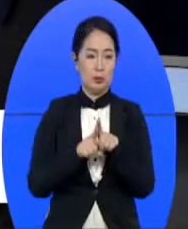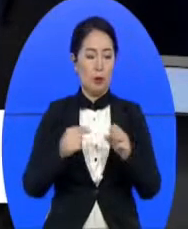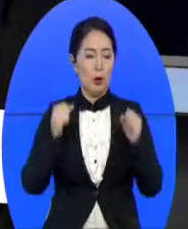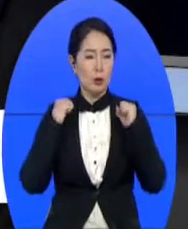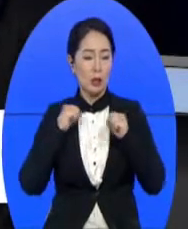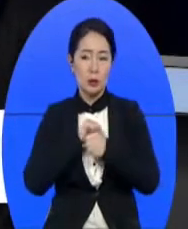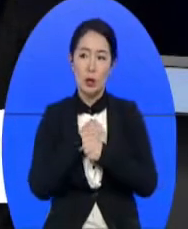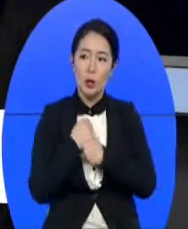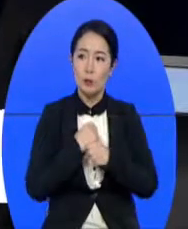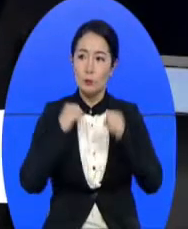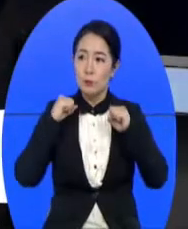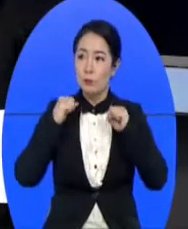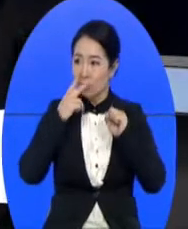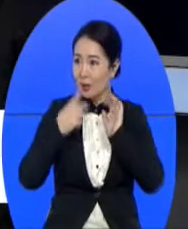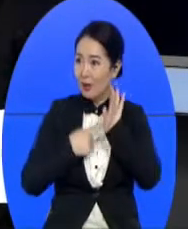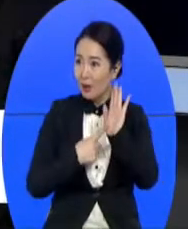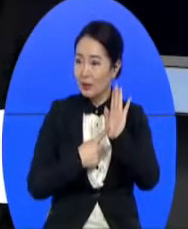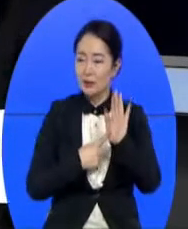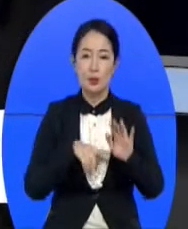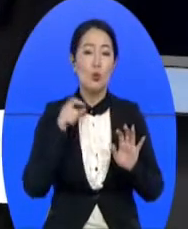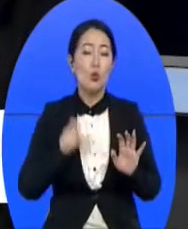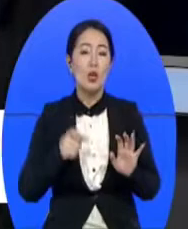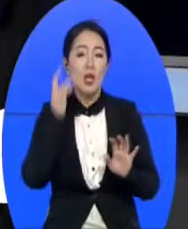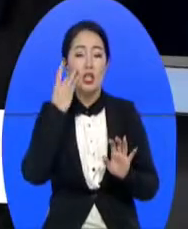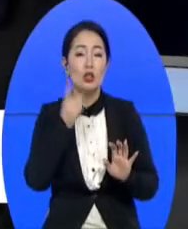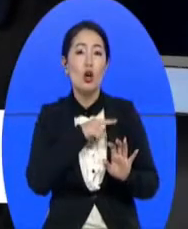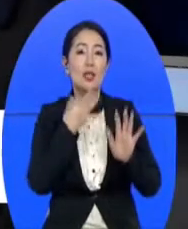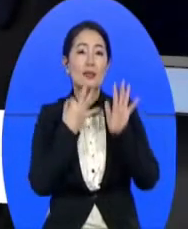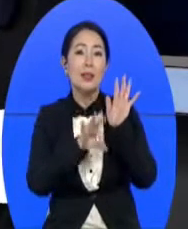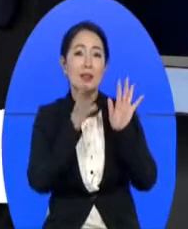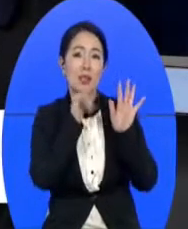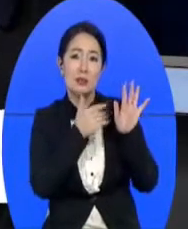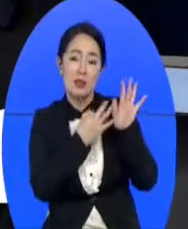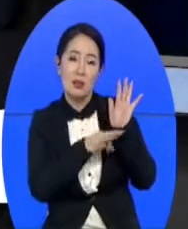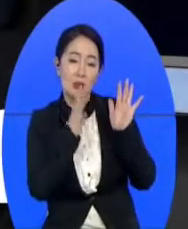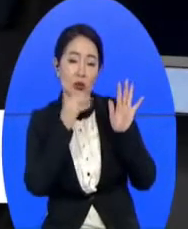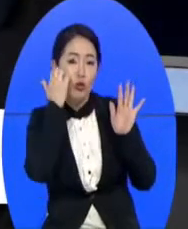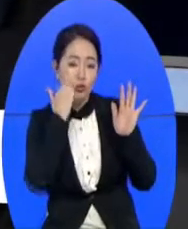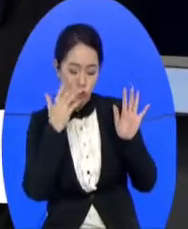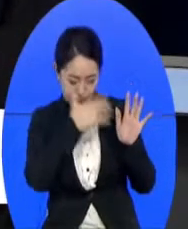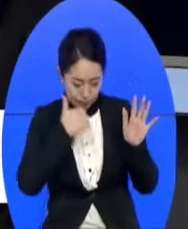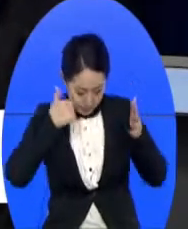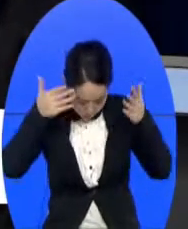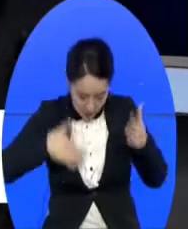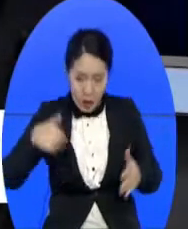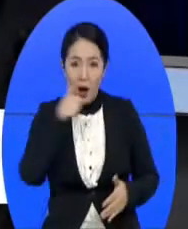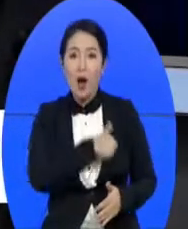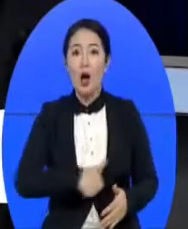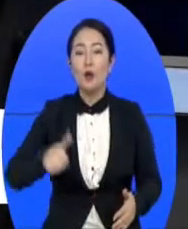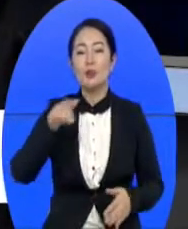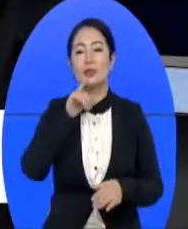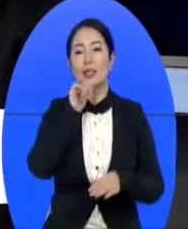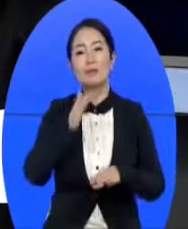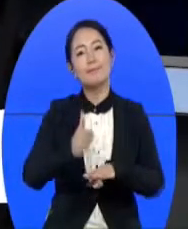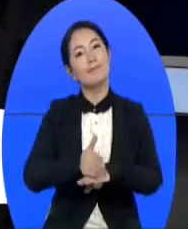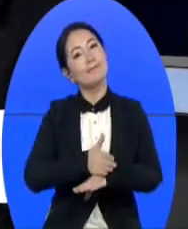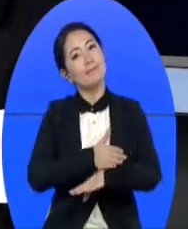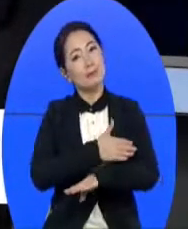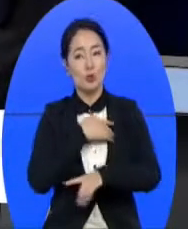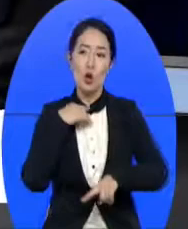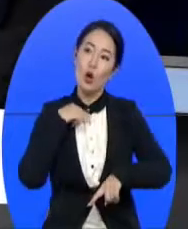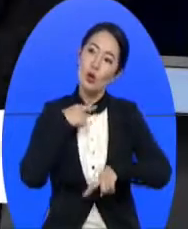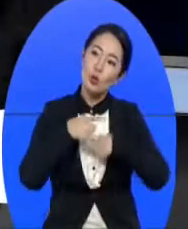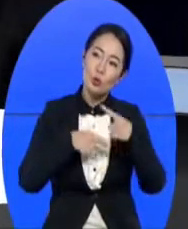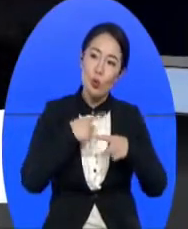дасгал хөдөлгөөн хийж байгаа байдлыг харж байна. Энэ хүн бол 80 настай хөгшин тэгээд өнөөдөр эрүүлч хэрэг сайхан одоо ингээд урт насалж байгаа өөрийнх нь тохиолд